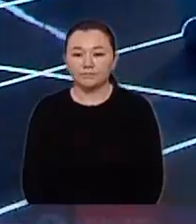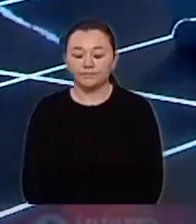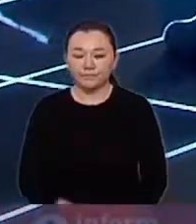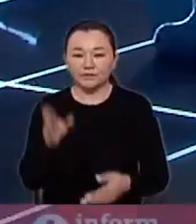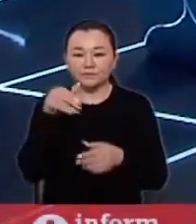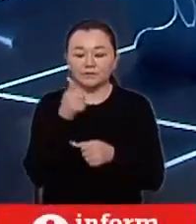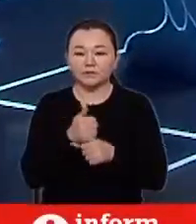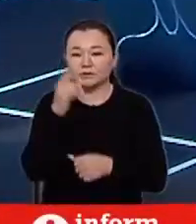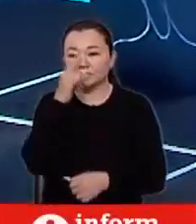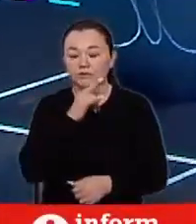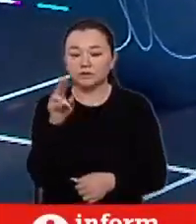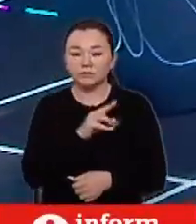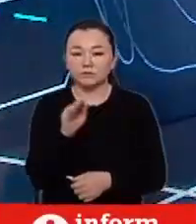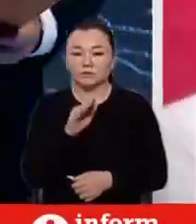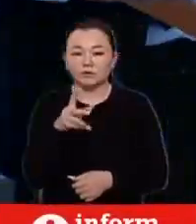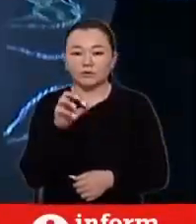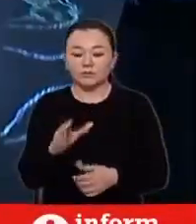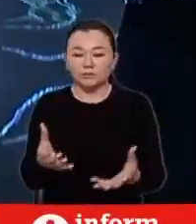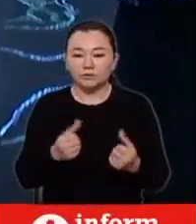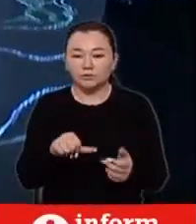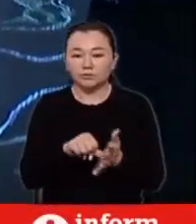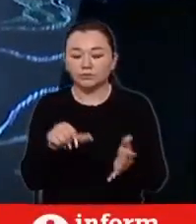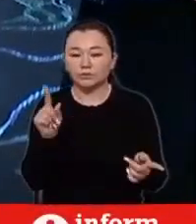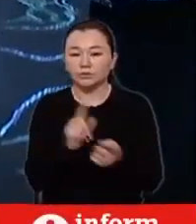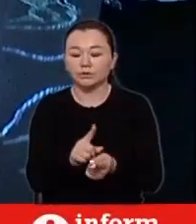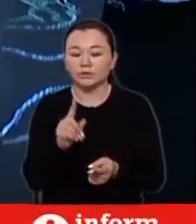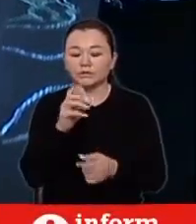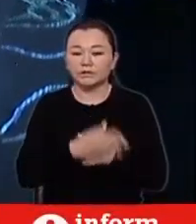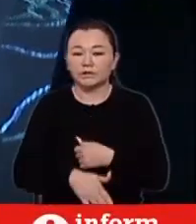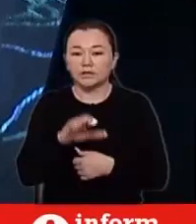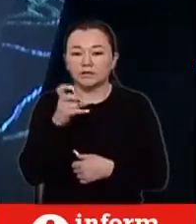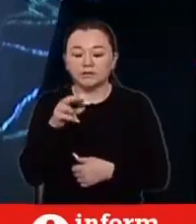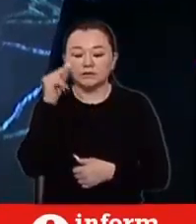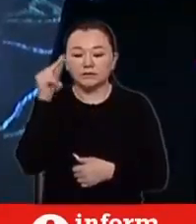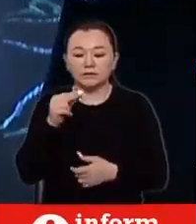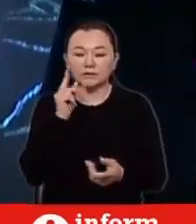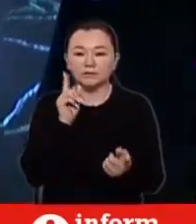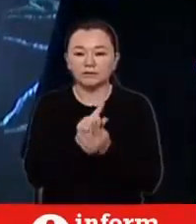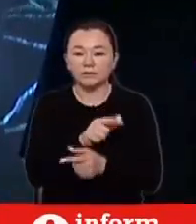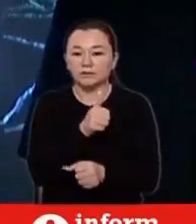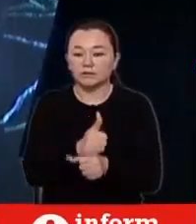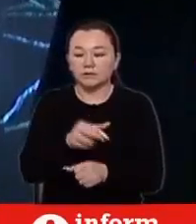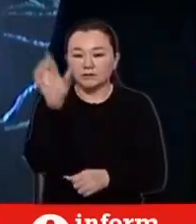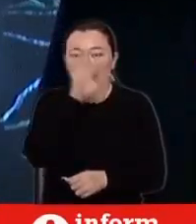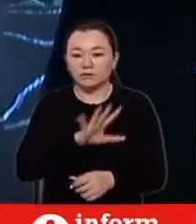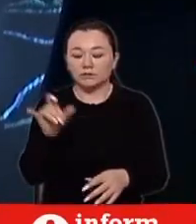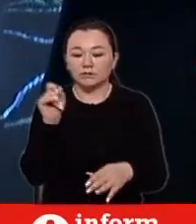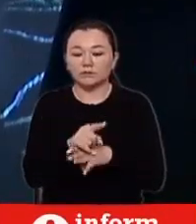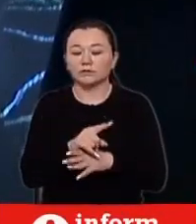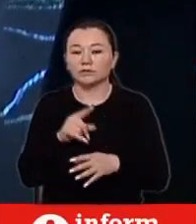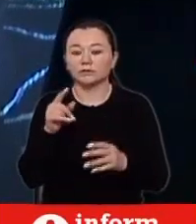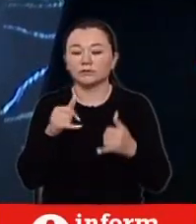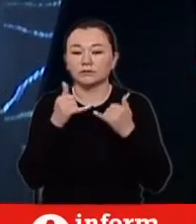президент Казахстана космоджи мартукаев принял участие в саммите Центральной Азия Китай на встрече с главами государства он Обозначил